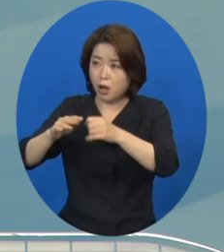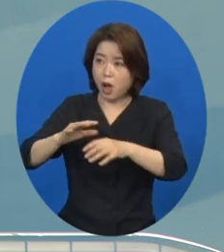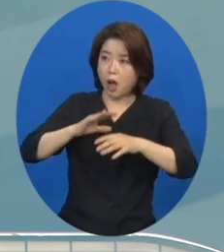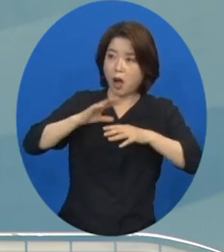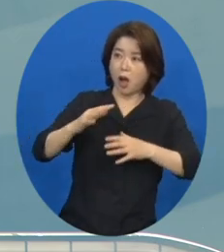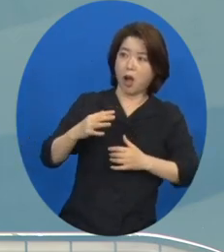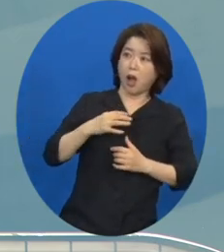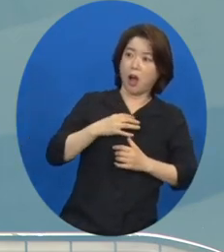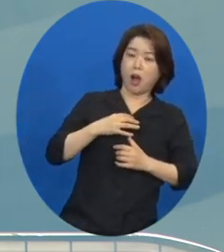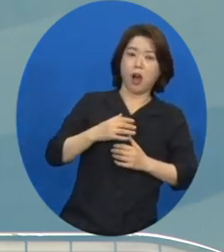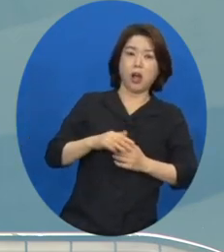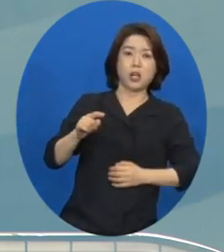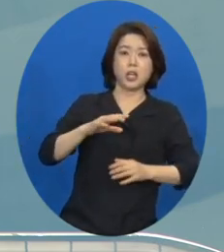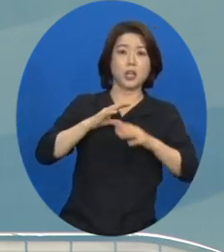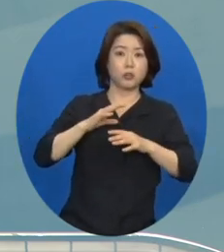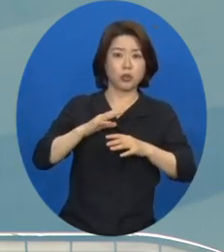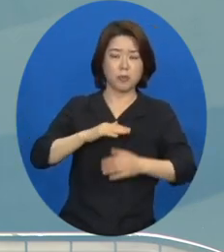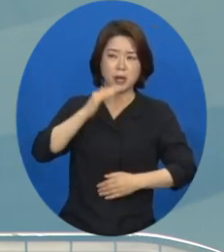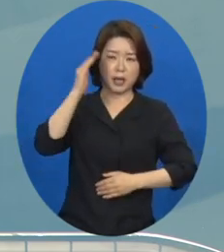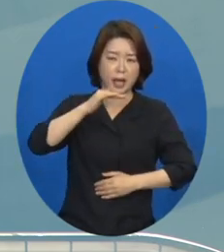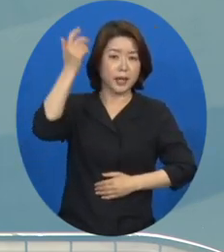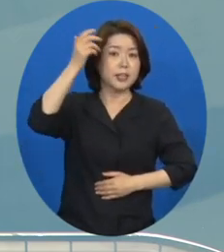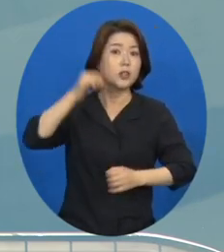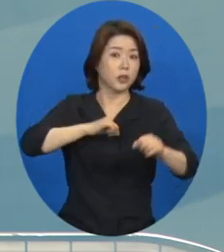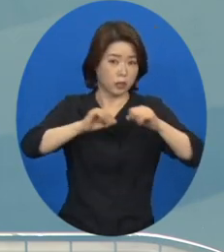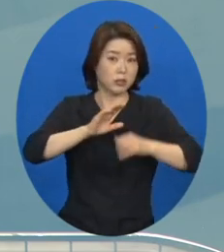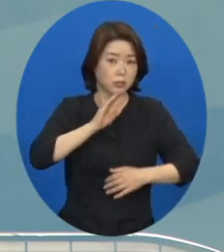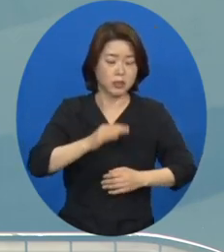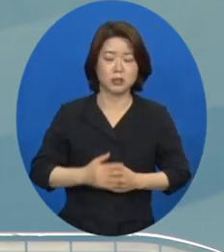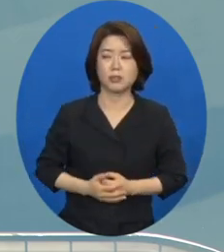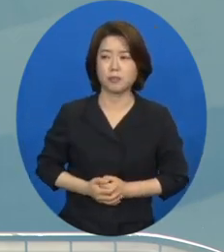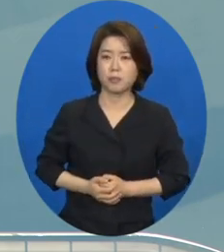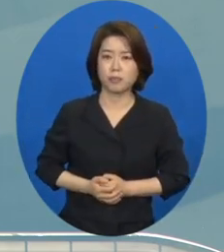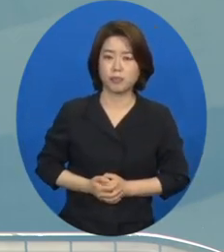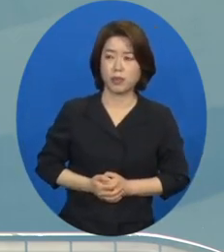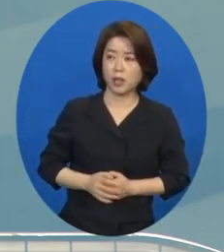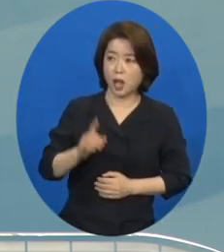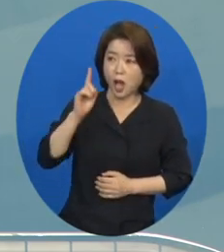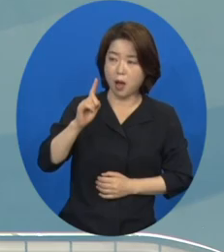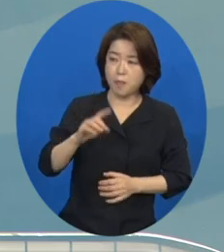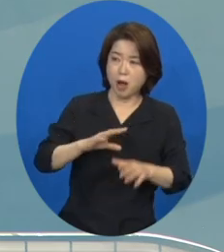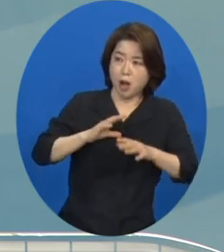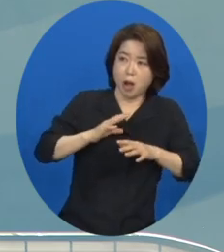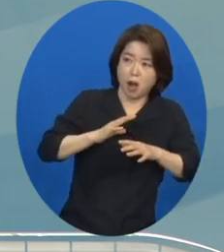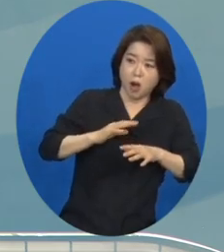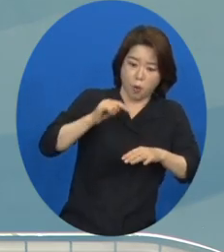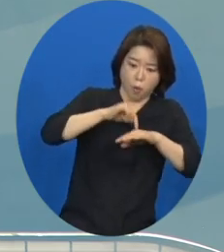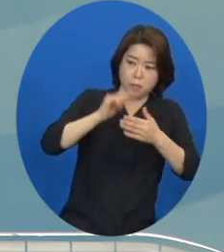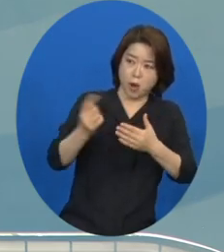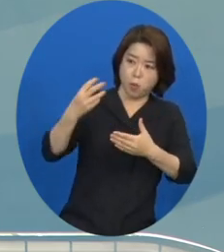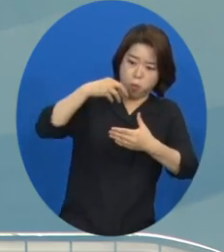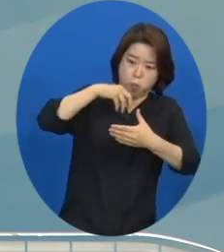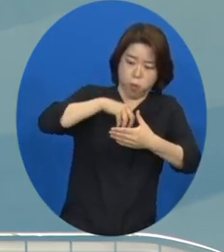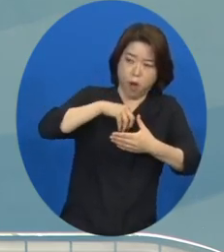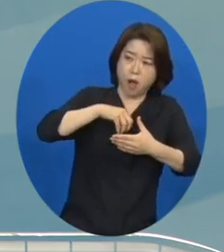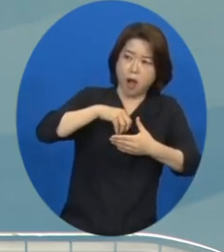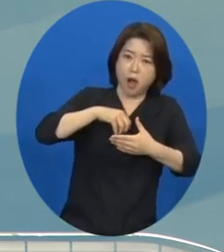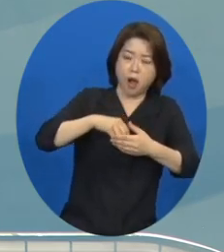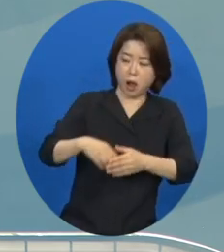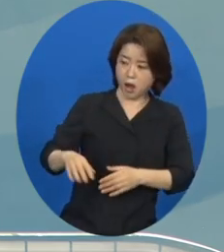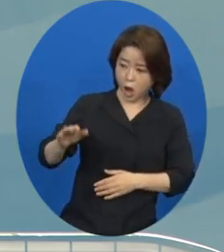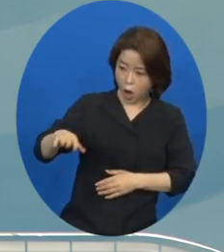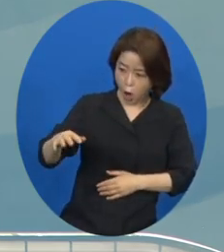왔어요. 이 두려움도 악한 영의 역사입니다. 한번 마음에 두려움이 오니까 어린